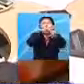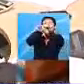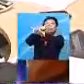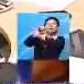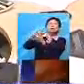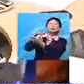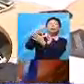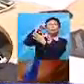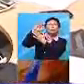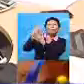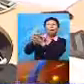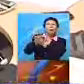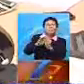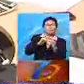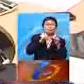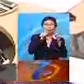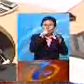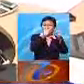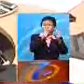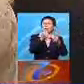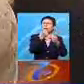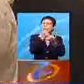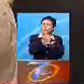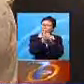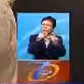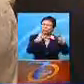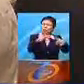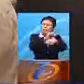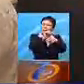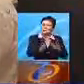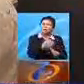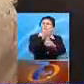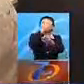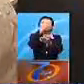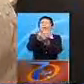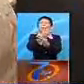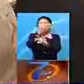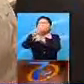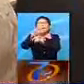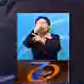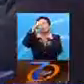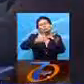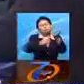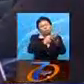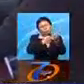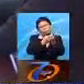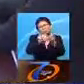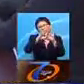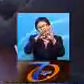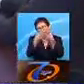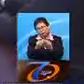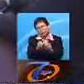seumpamanya diyakini memberi impak besar dalam bantu golongan pekerja yang diberhentikan untuk menampung perbelanjaan isi